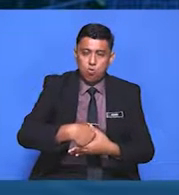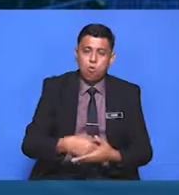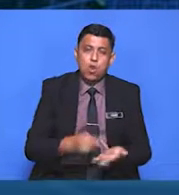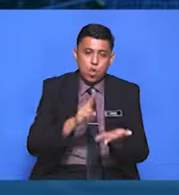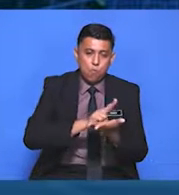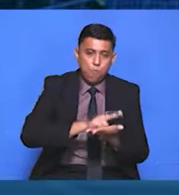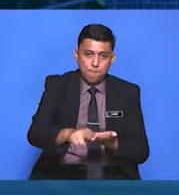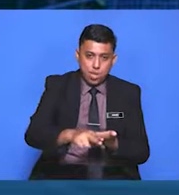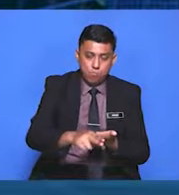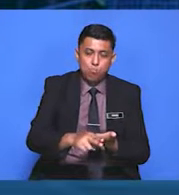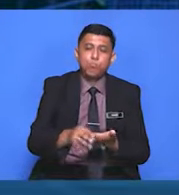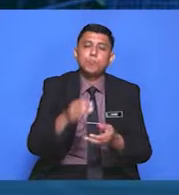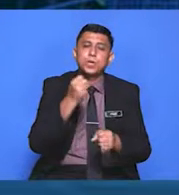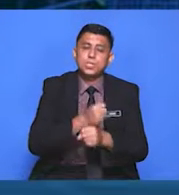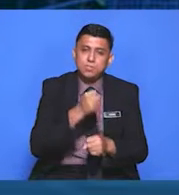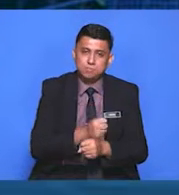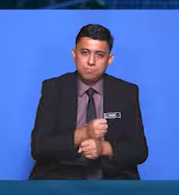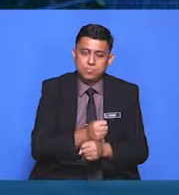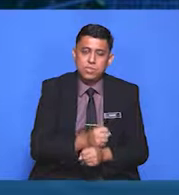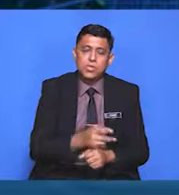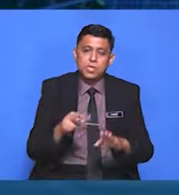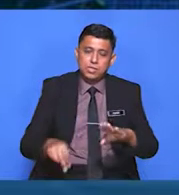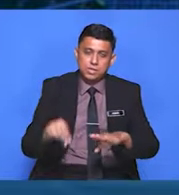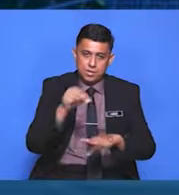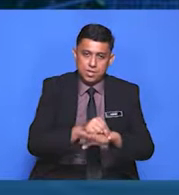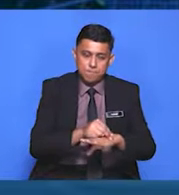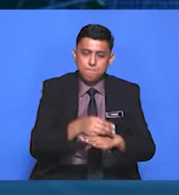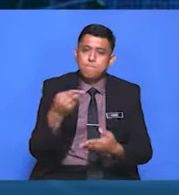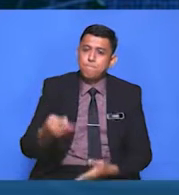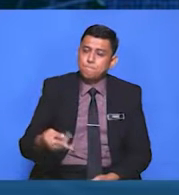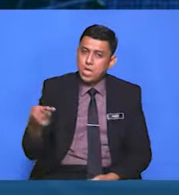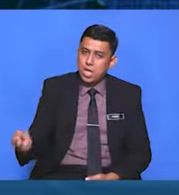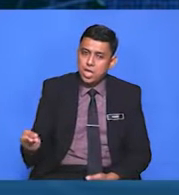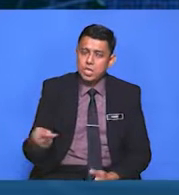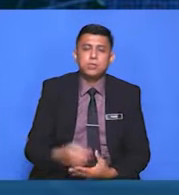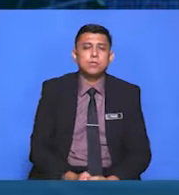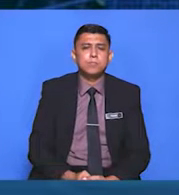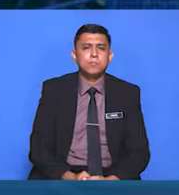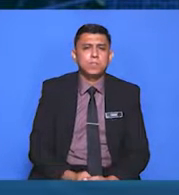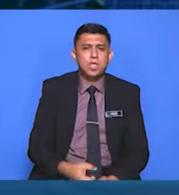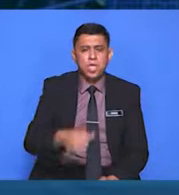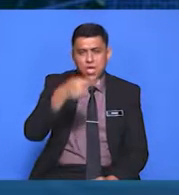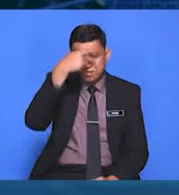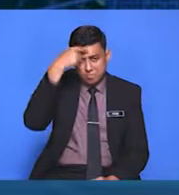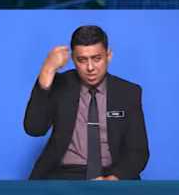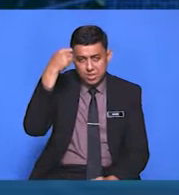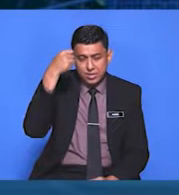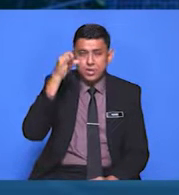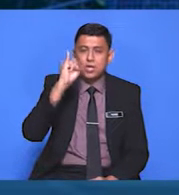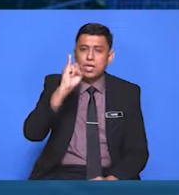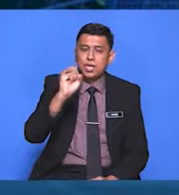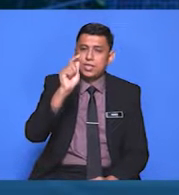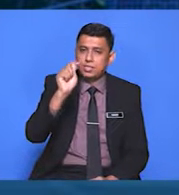kesatuan sekerja dan kenaikan harga bahan mentah boleh mengakibatkan